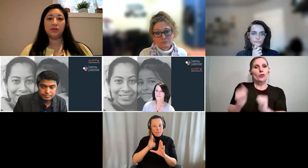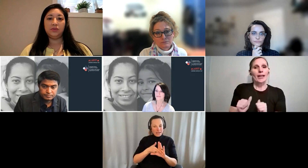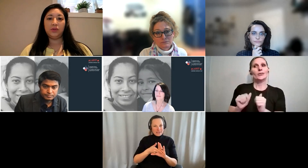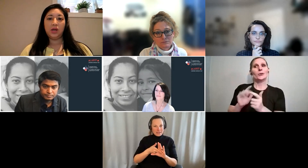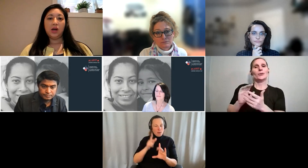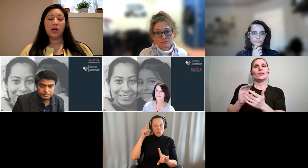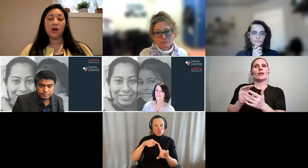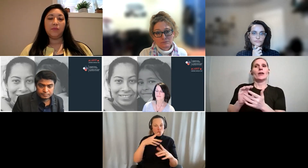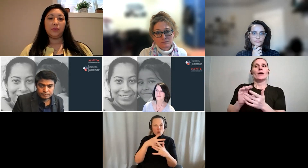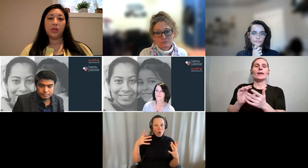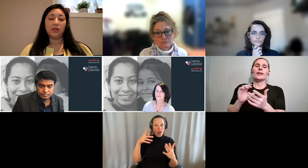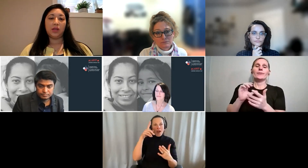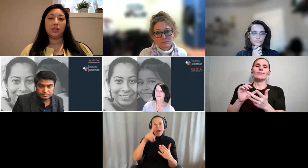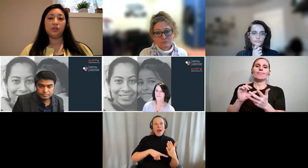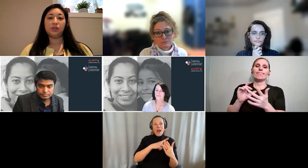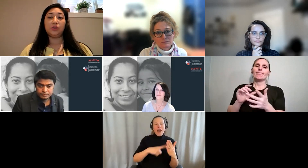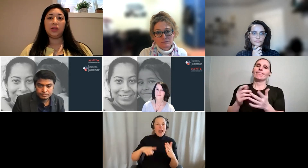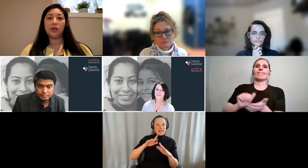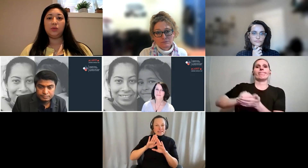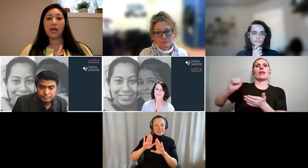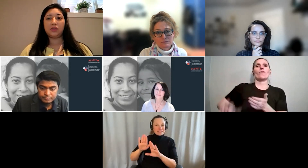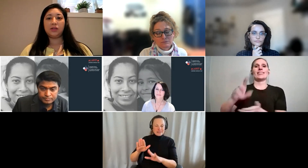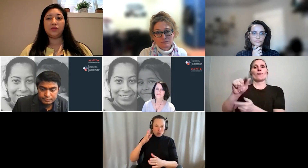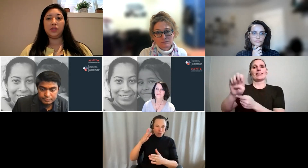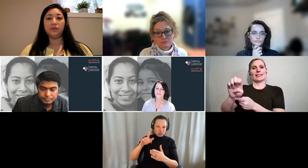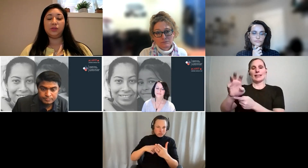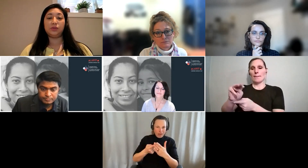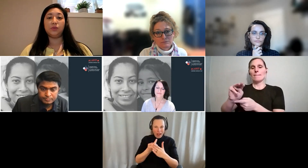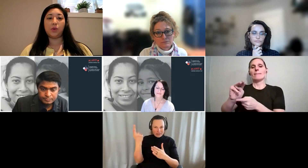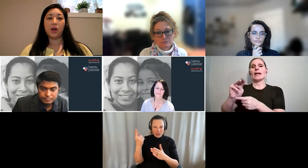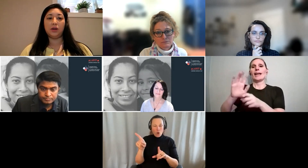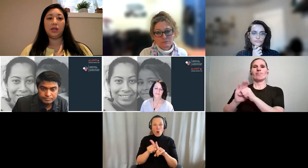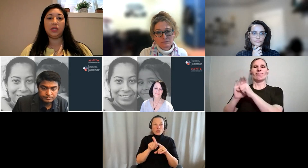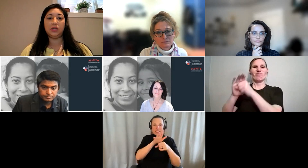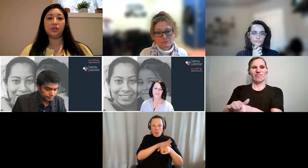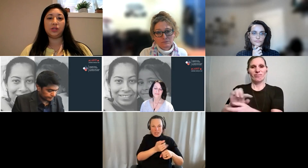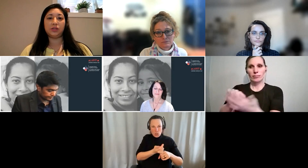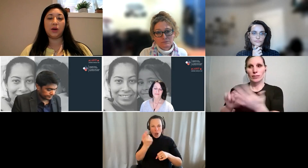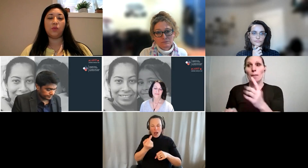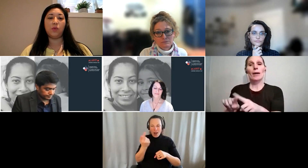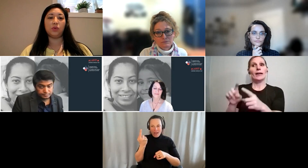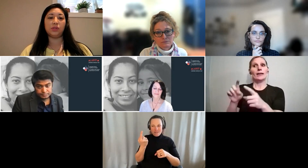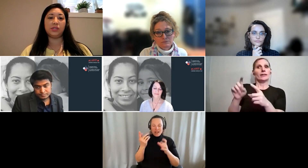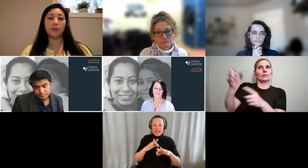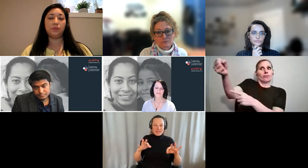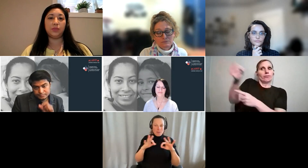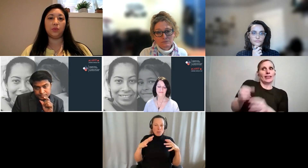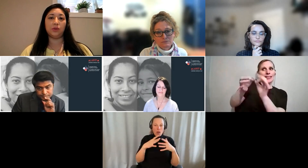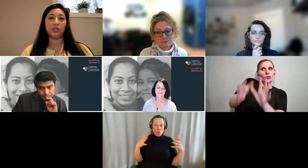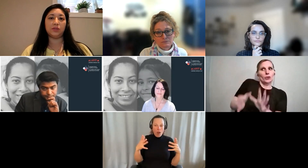et anti-oppressifs. Pour moi, c'est d'assurer que l'accès aux langues pour les individus qui l'exigent,